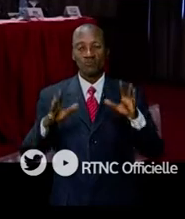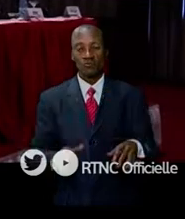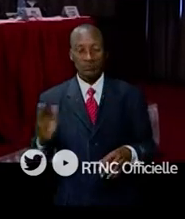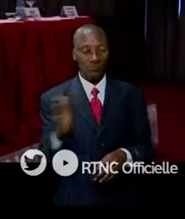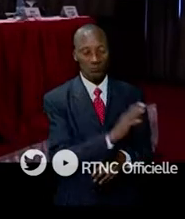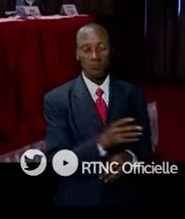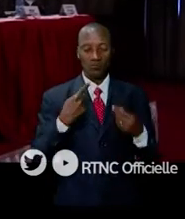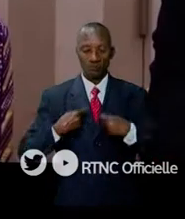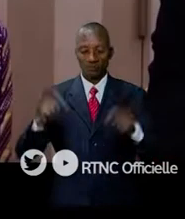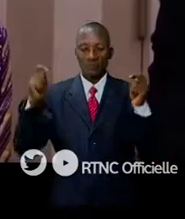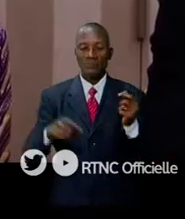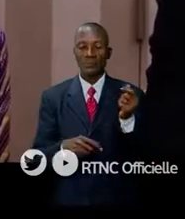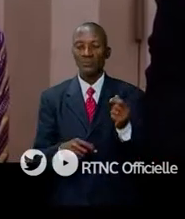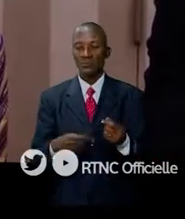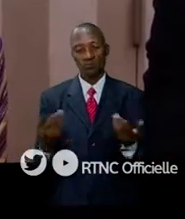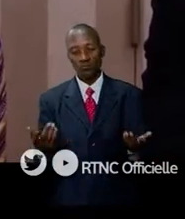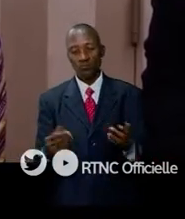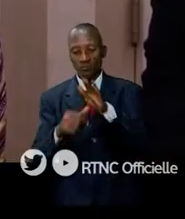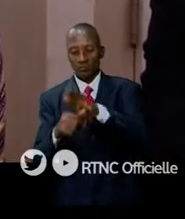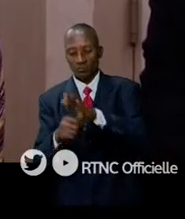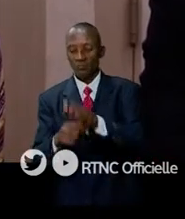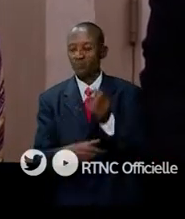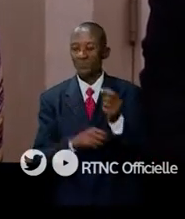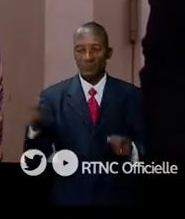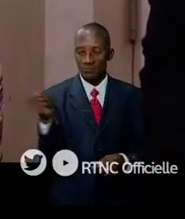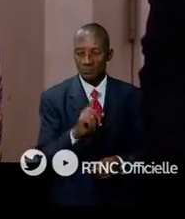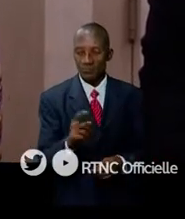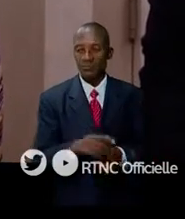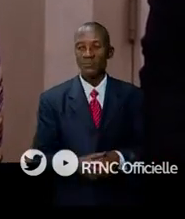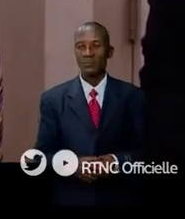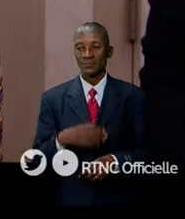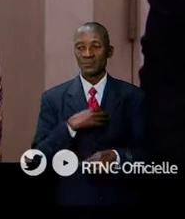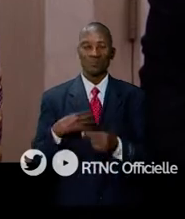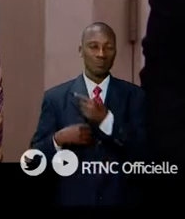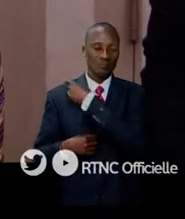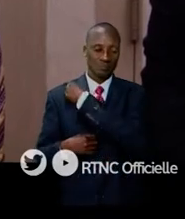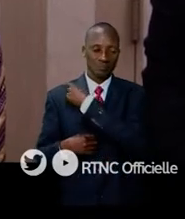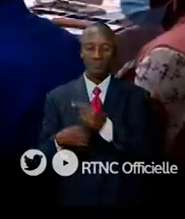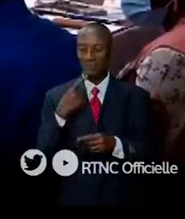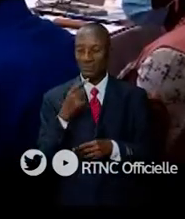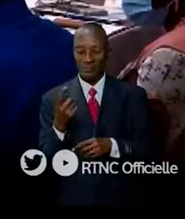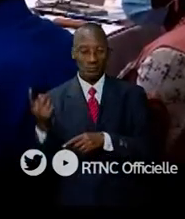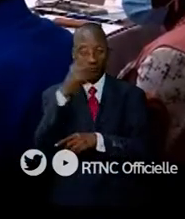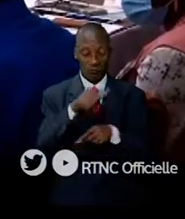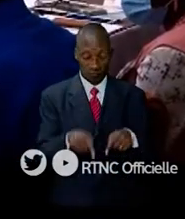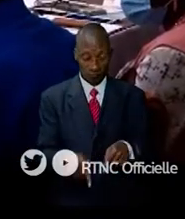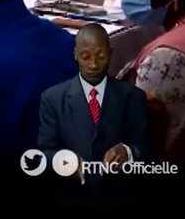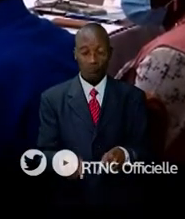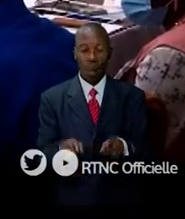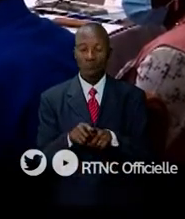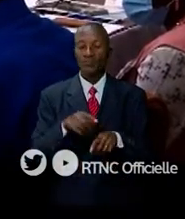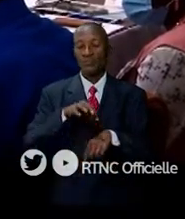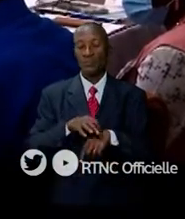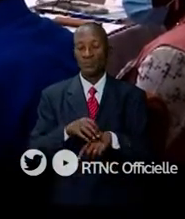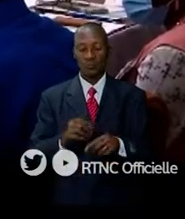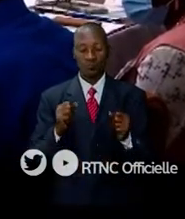D'après la coordonnatrice de cette agence, Madame Mema Cassanda Cécile, ces journées sont l'occasion pour le pouvoir public,